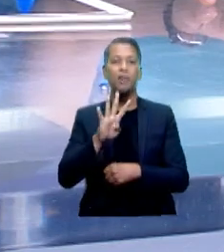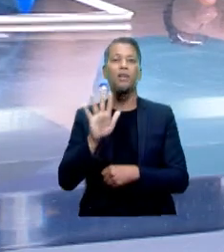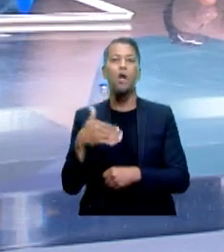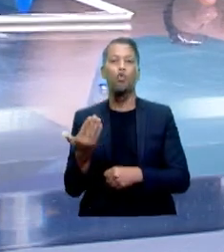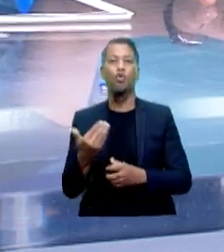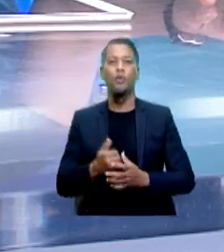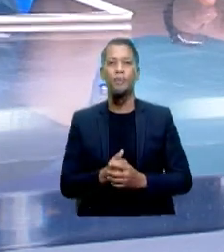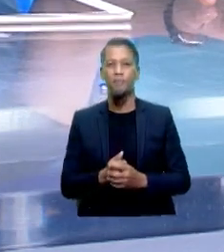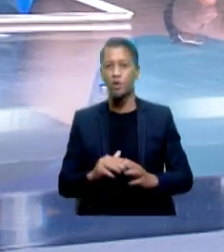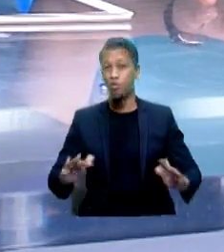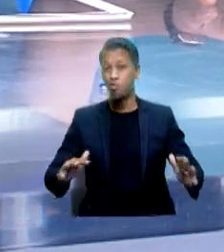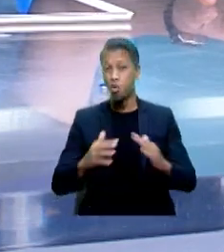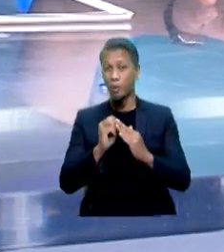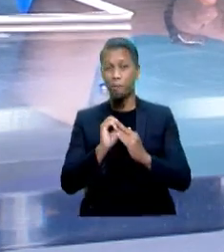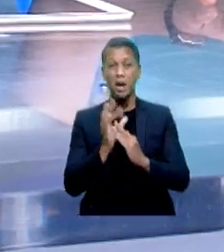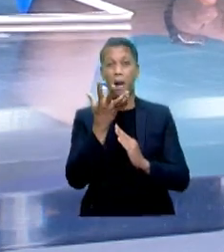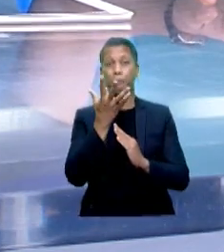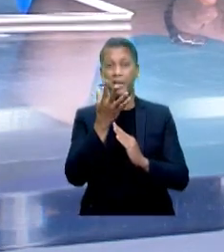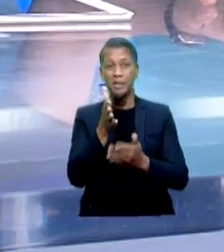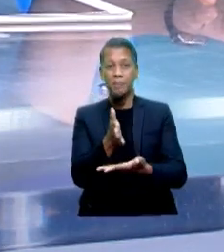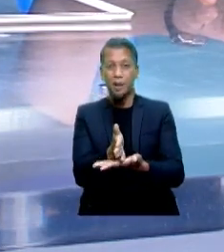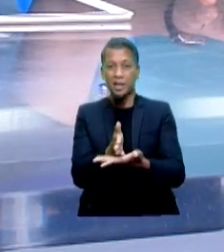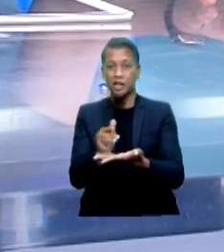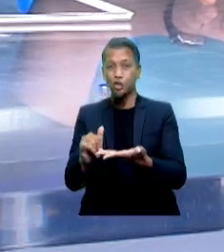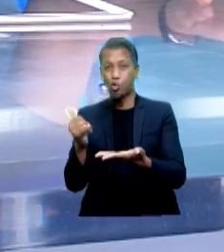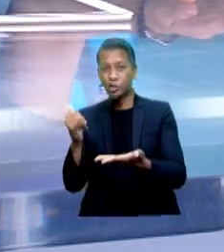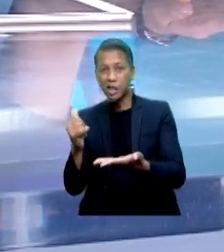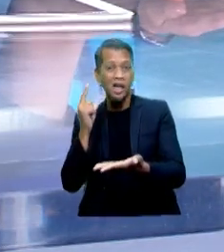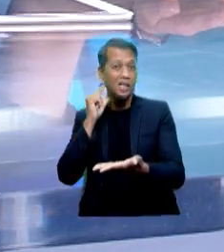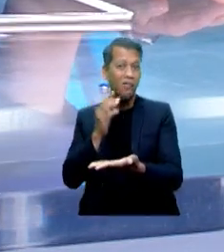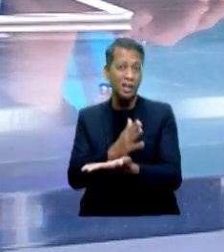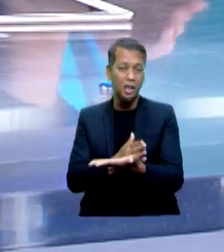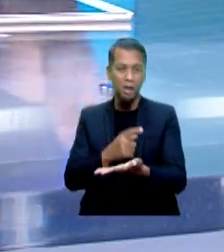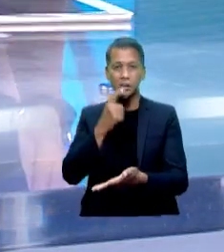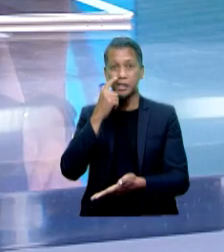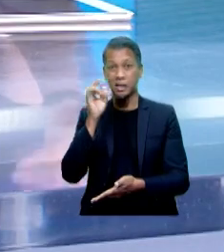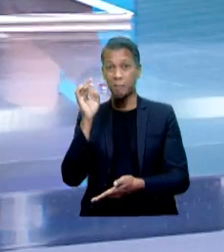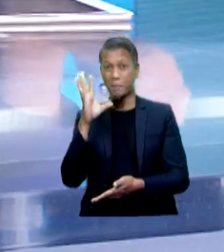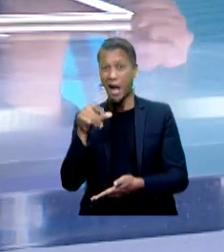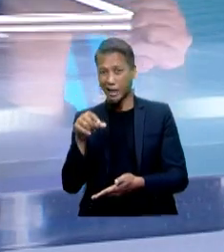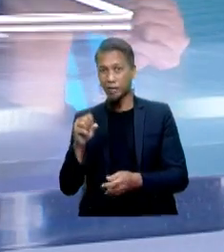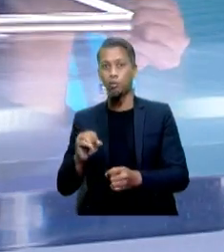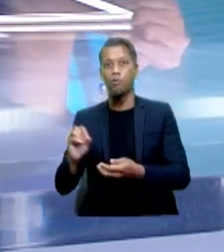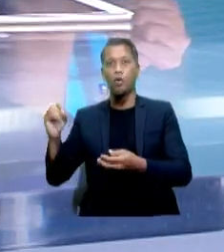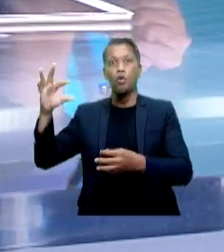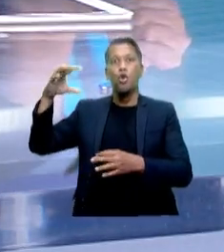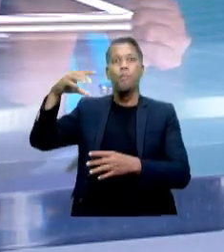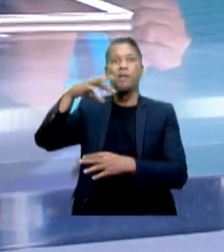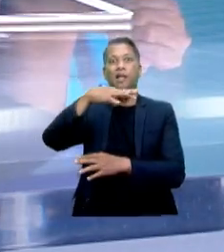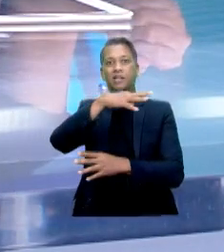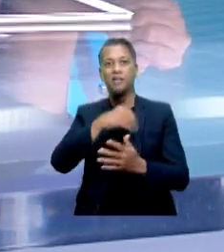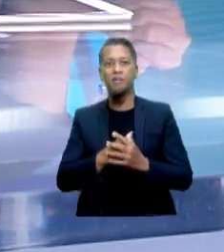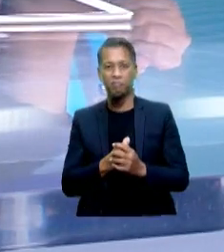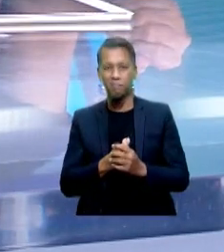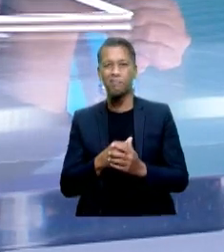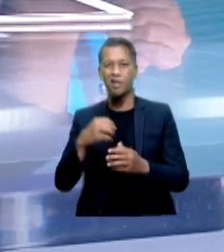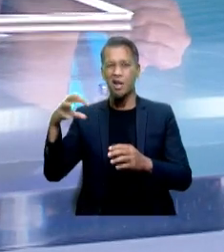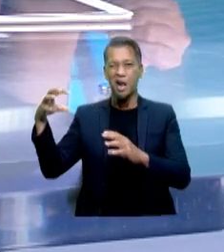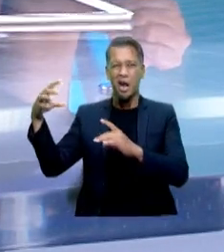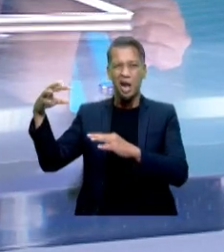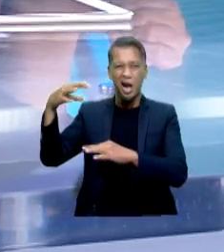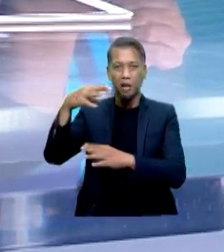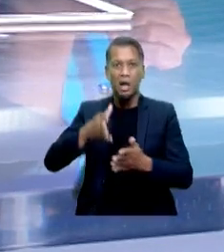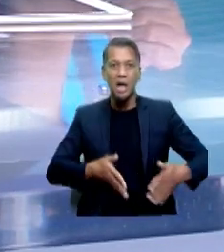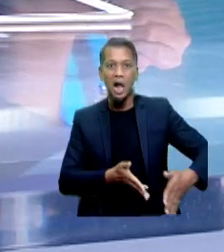ke Gunung Merapi di perbatasan Yogyakarta dan Jawa Tengah Selasa pagi kembali erupsi gunung merapi mengeluarkan awan panas ke arah barat daya atau